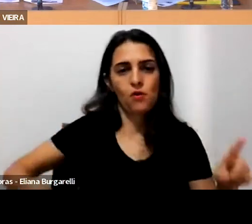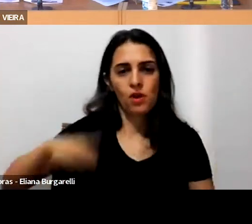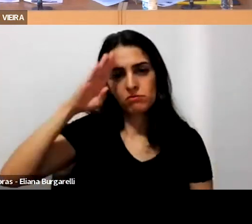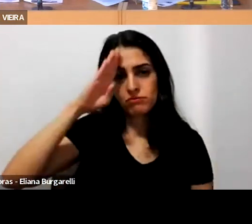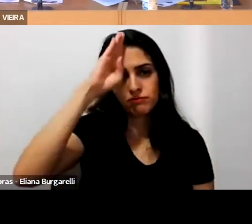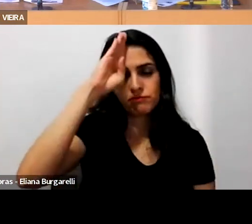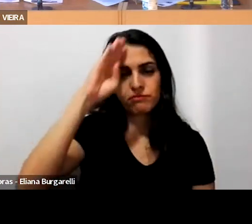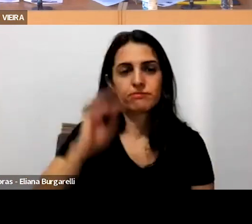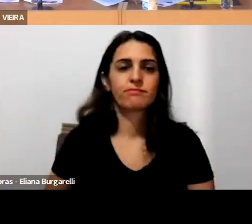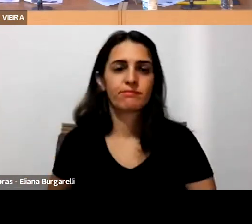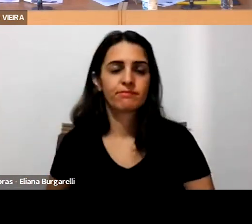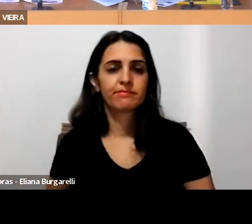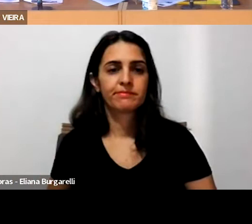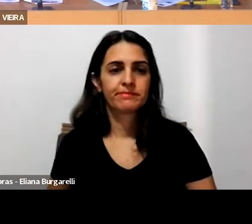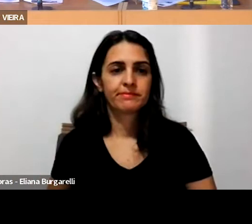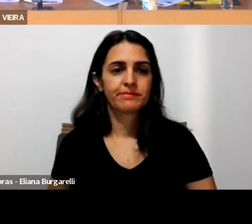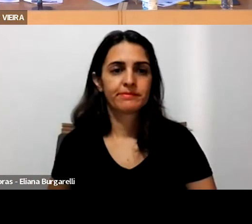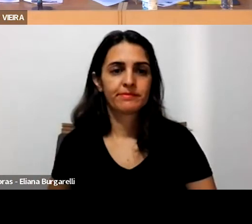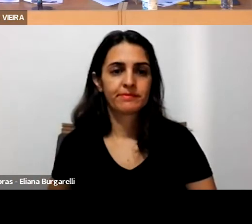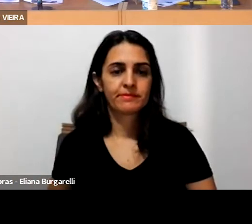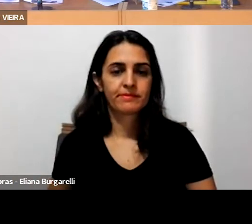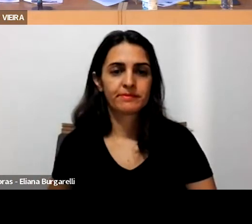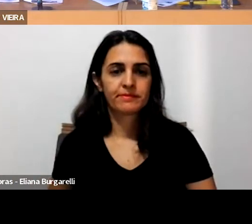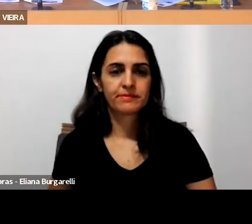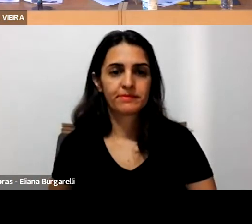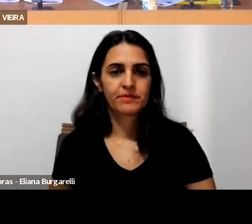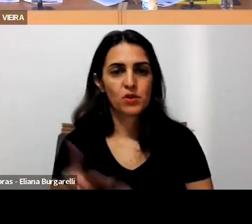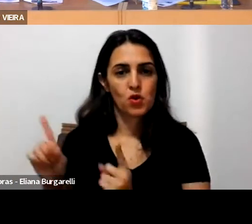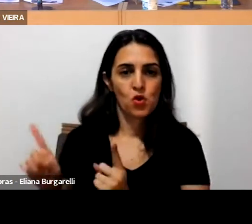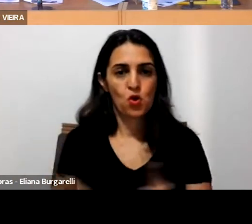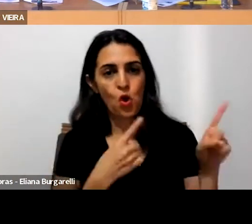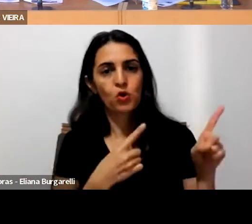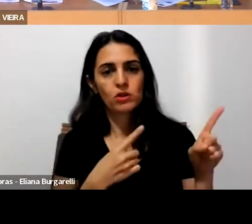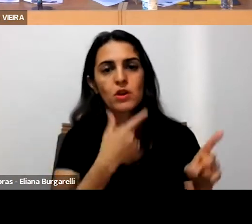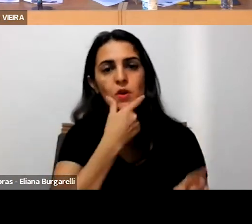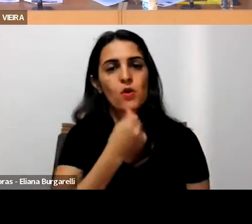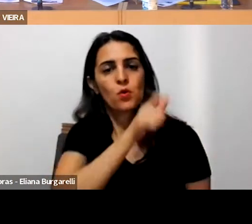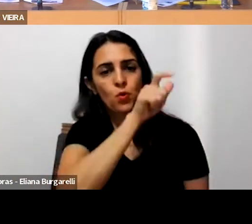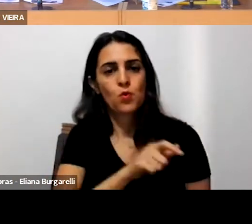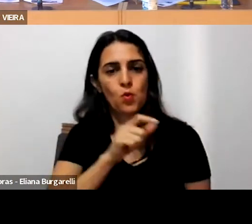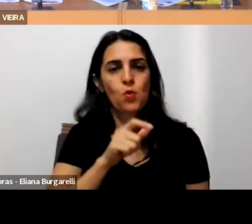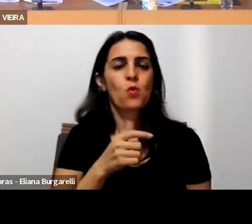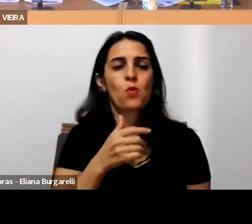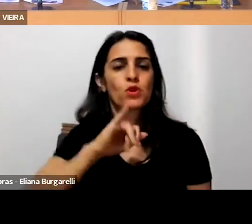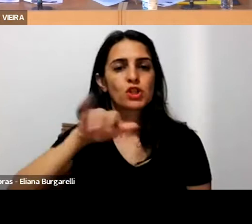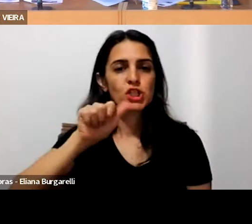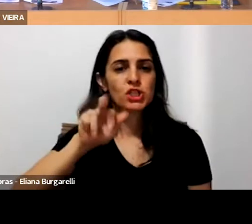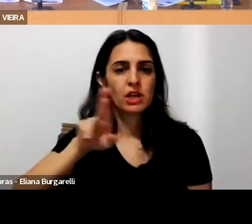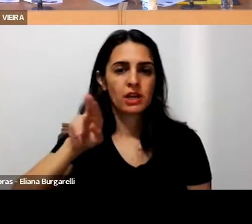président lui-même pour crime contre l'humanité, contre le président lui-même. Contra ele mesmo, o presidente Bolsonaro, por crime contra